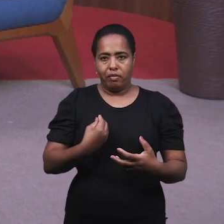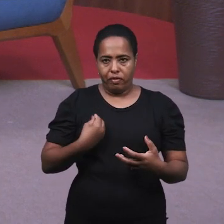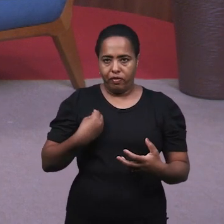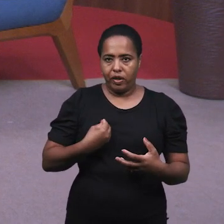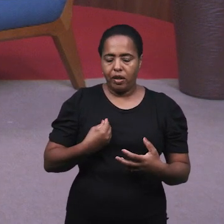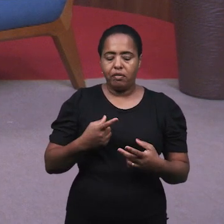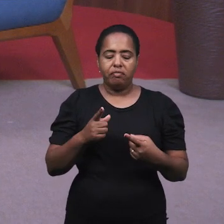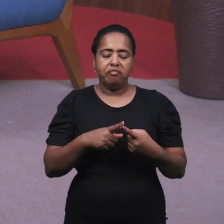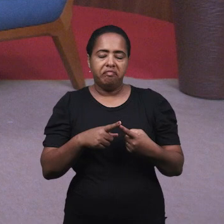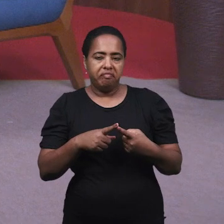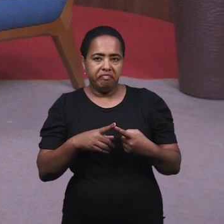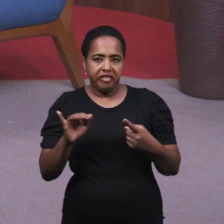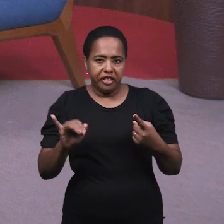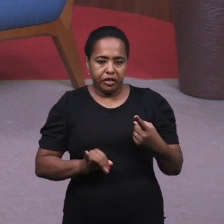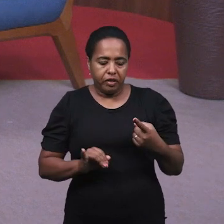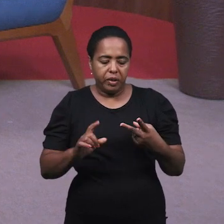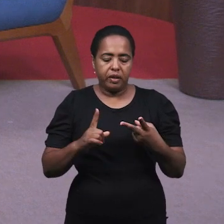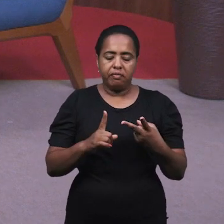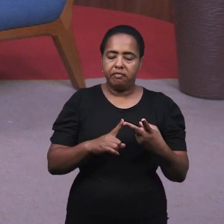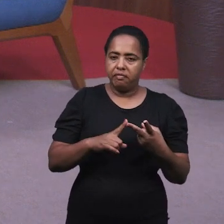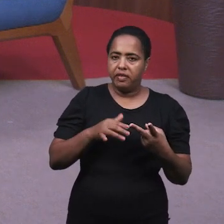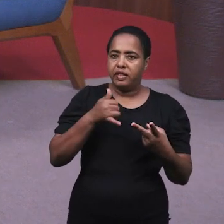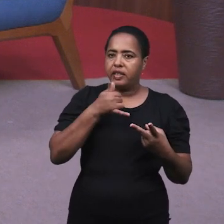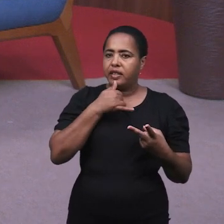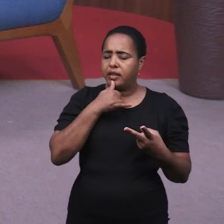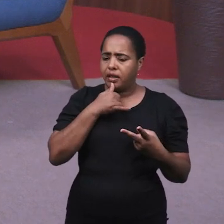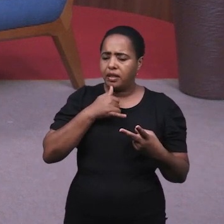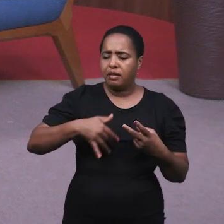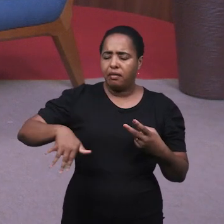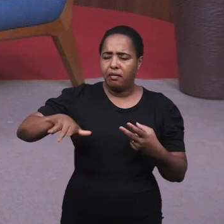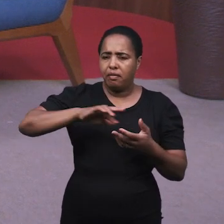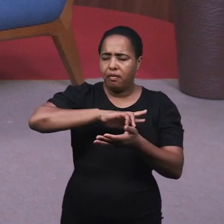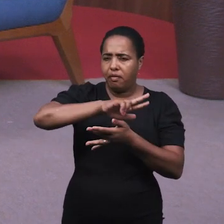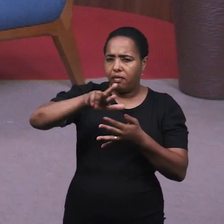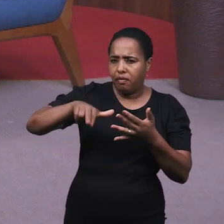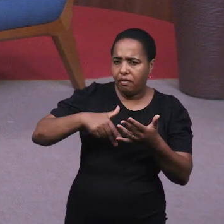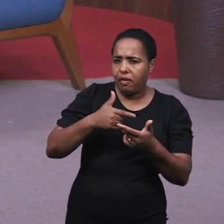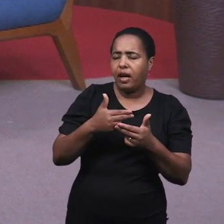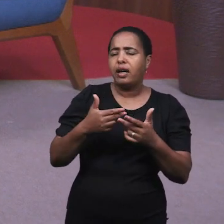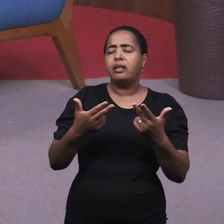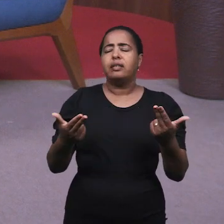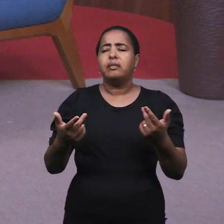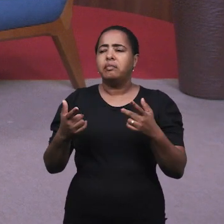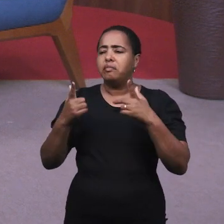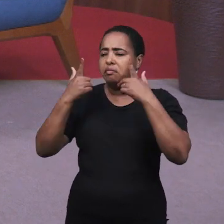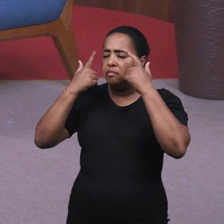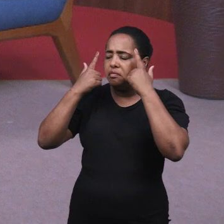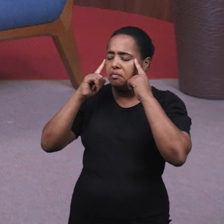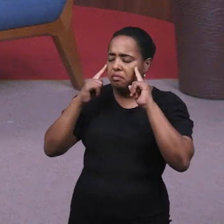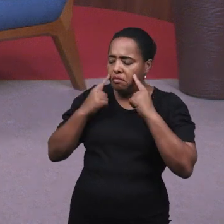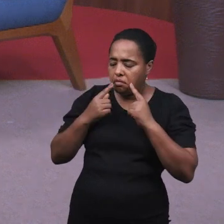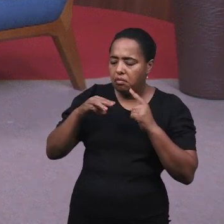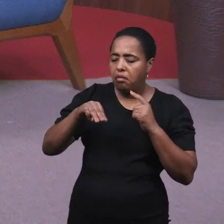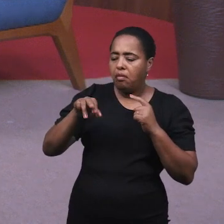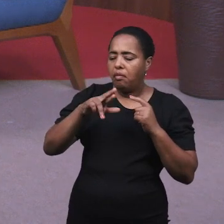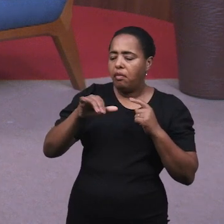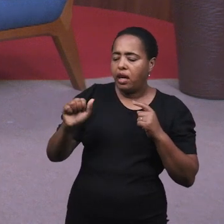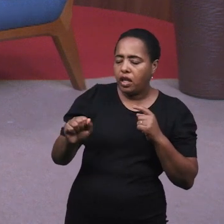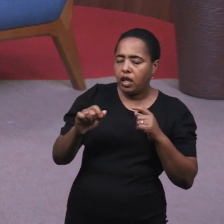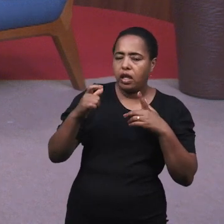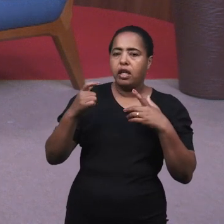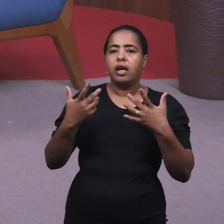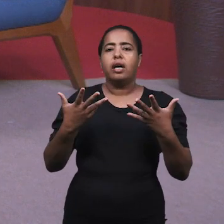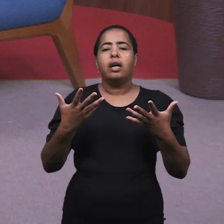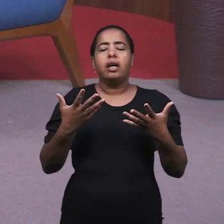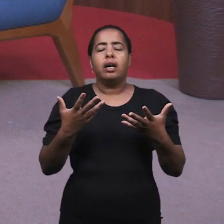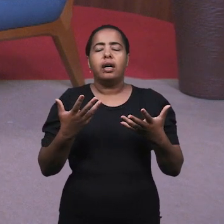voir ça dans les deux expériences, les larmes de Marie qui pleure, la tristesse, la sensation que tout était fini dans les disciples,